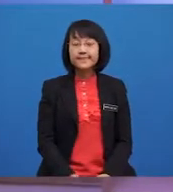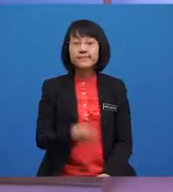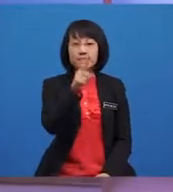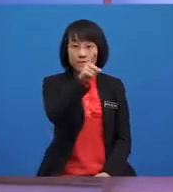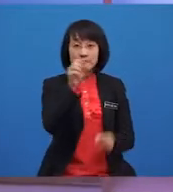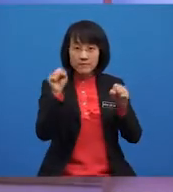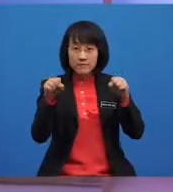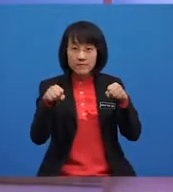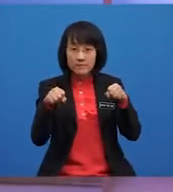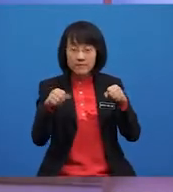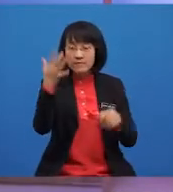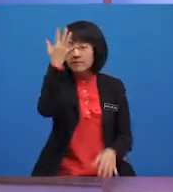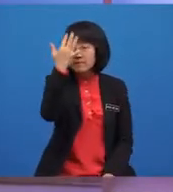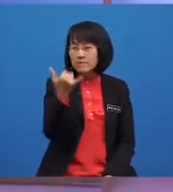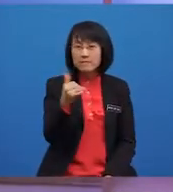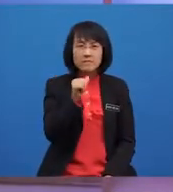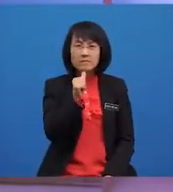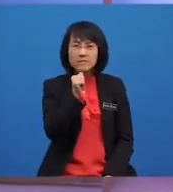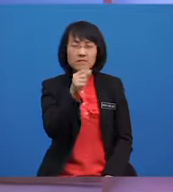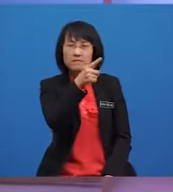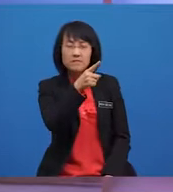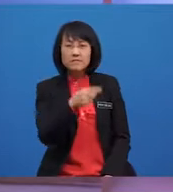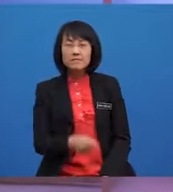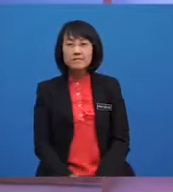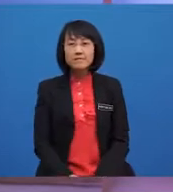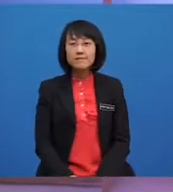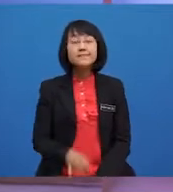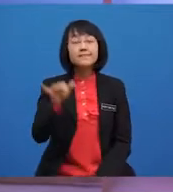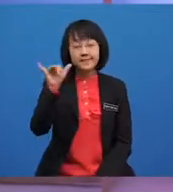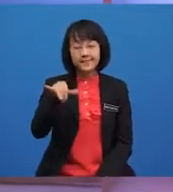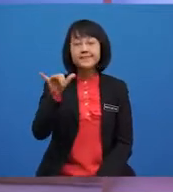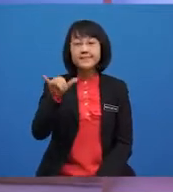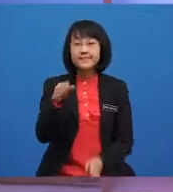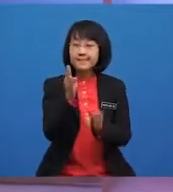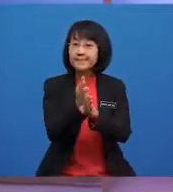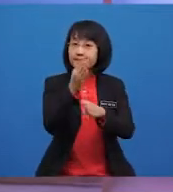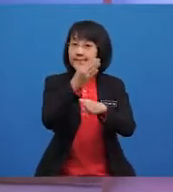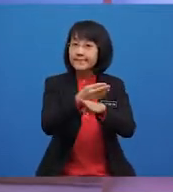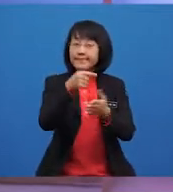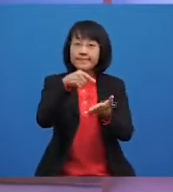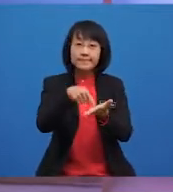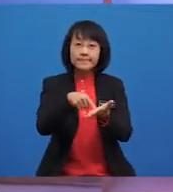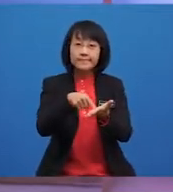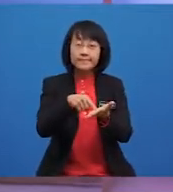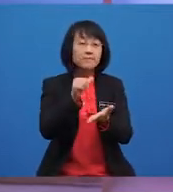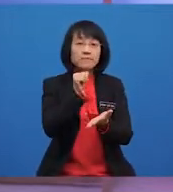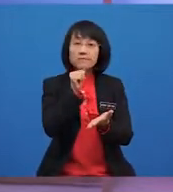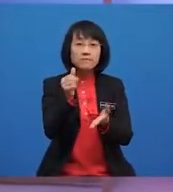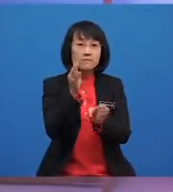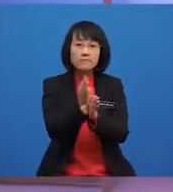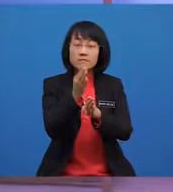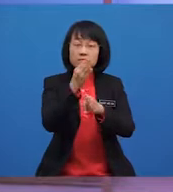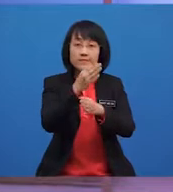Adakah bentuk ini? Kenapa bukan bentuk ini? Ya, bentuk ini